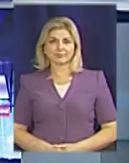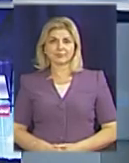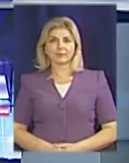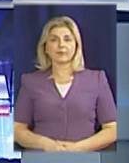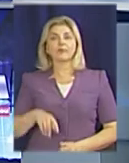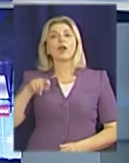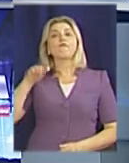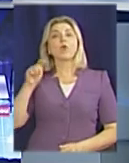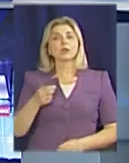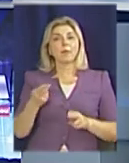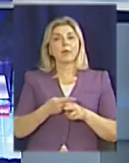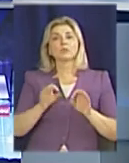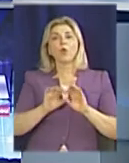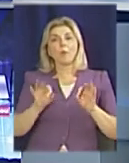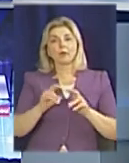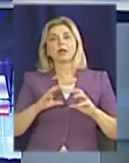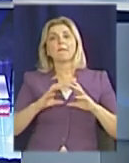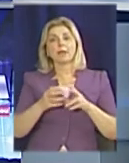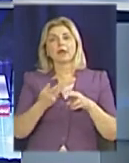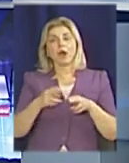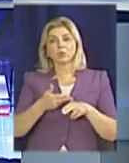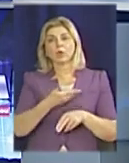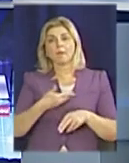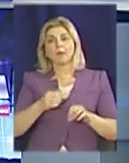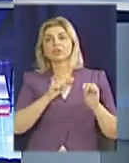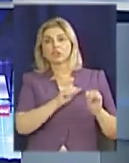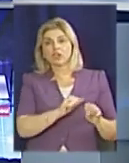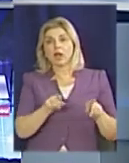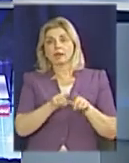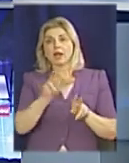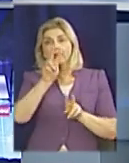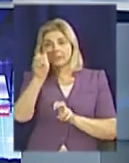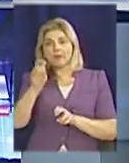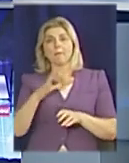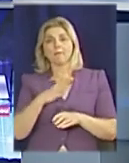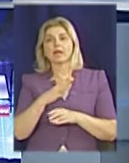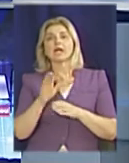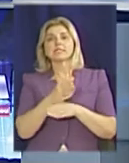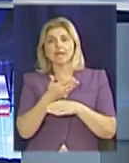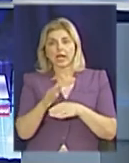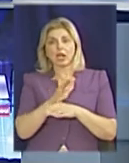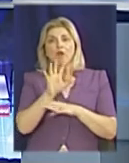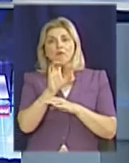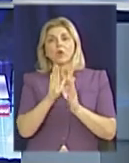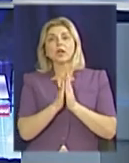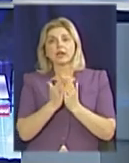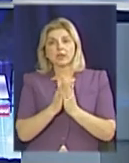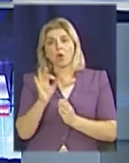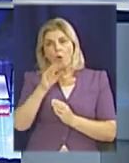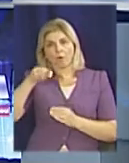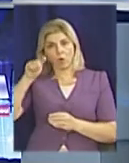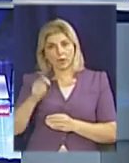Війна без коментарів та світ, який ми захищаємо. Під такими назвами вийшла серія фотокниг про війну, які презентували у